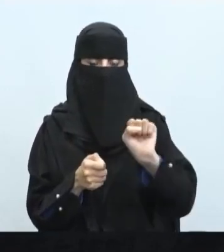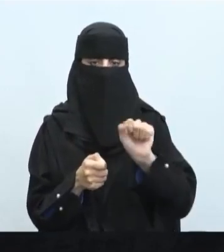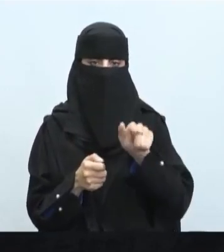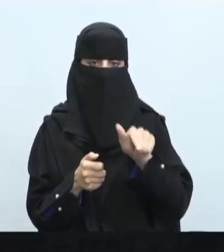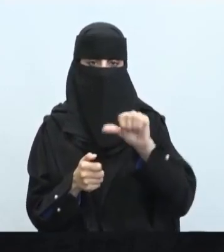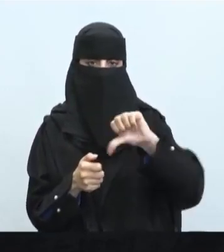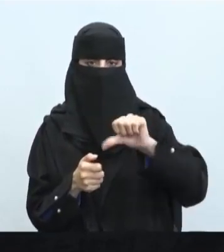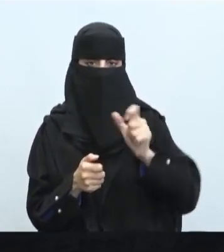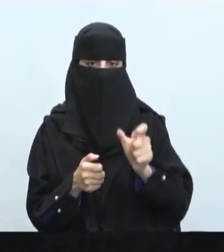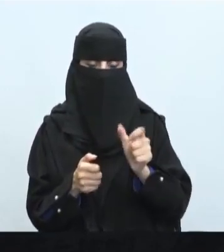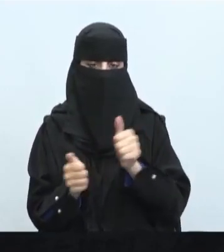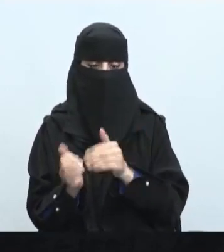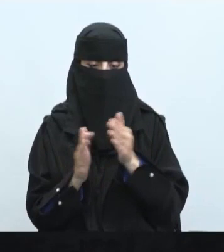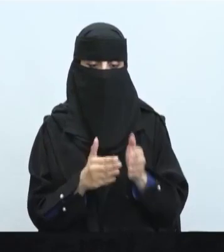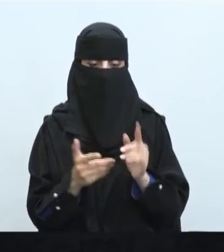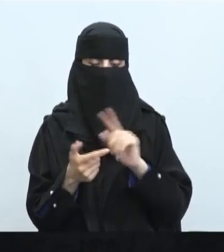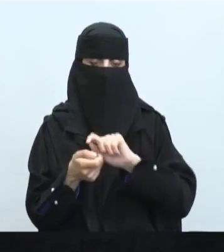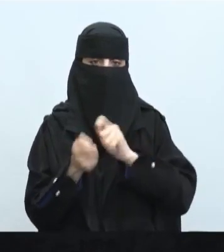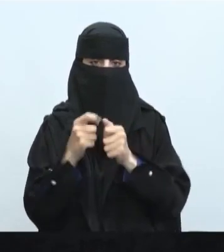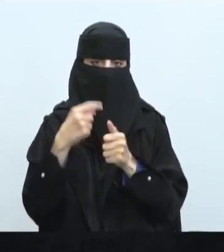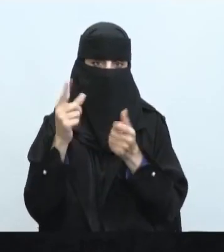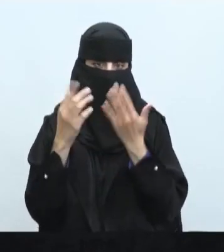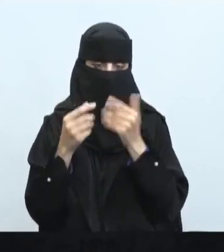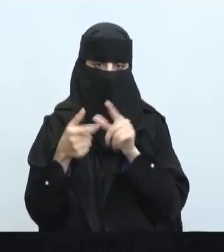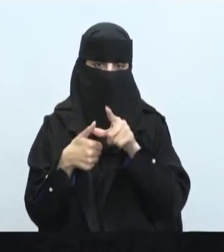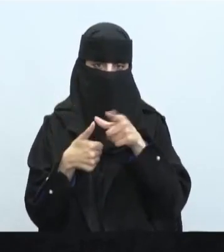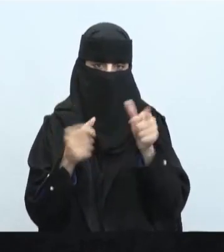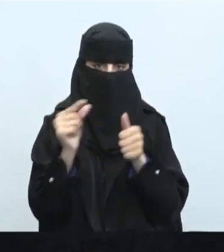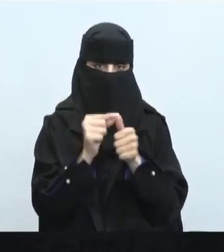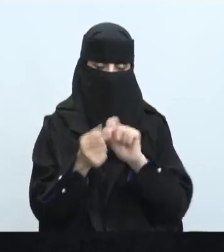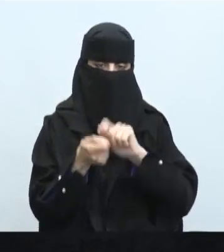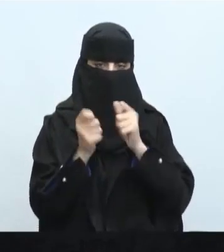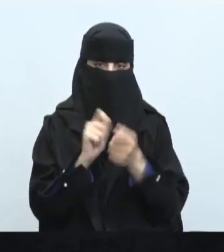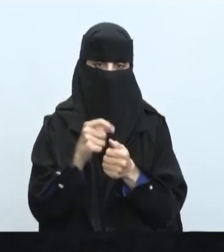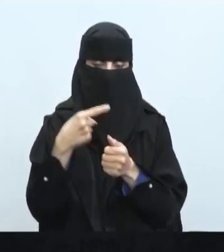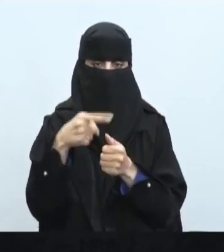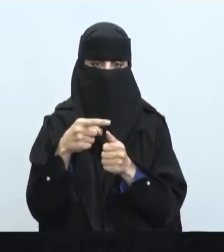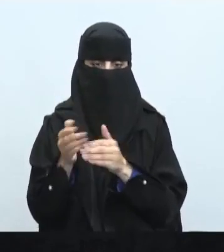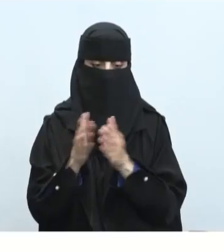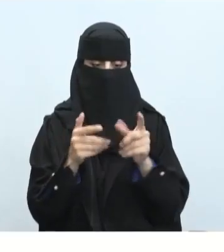اسمها وتبقي الخبر مرفوعا ويسمى خبرها